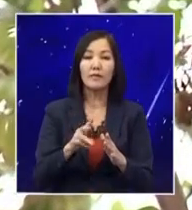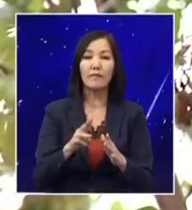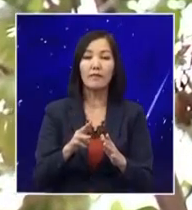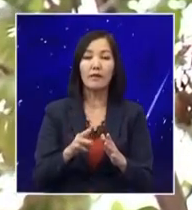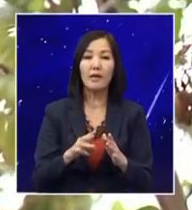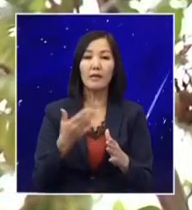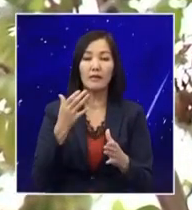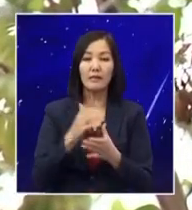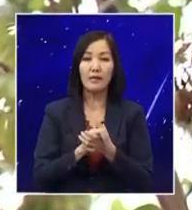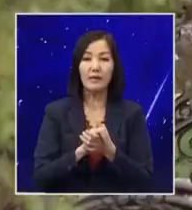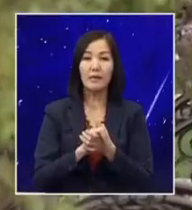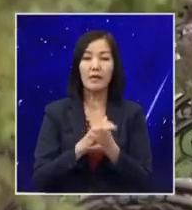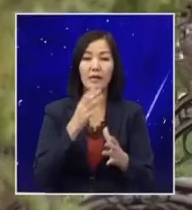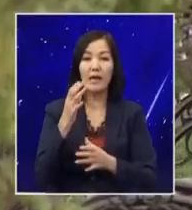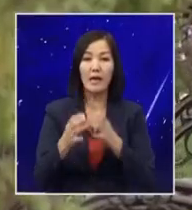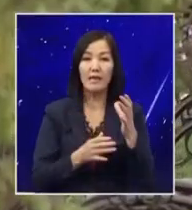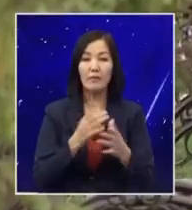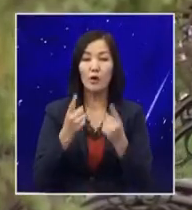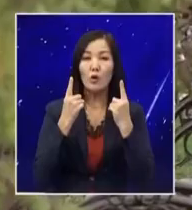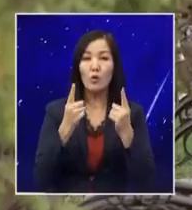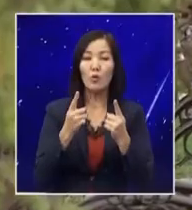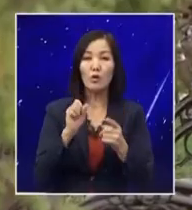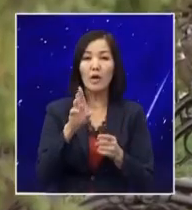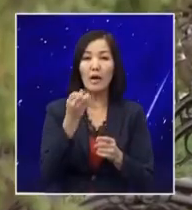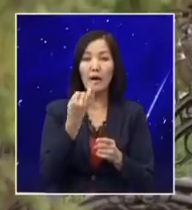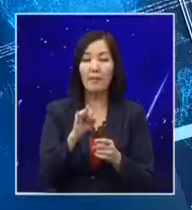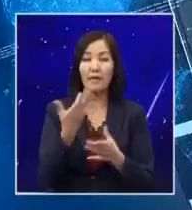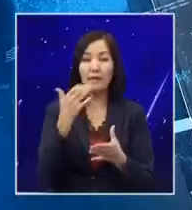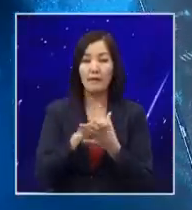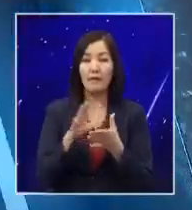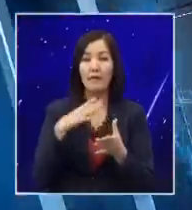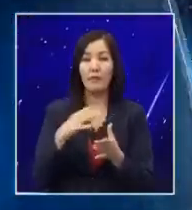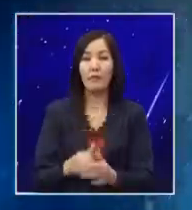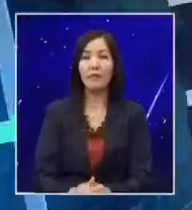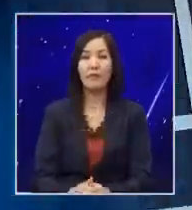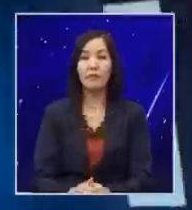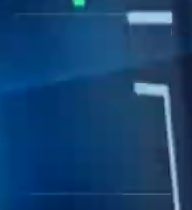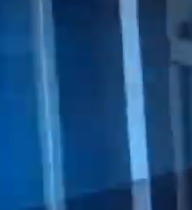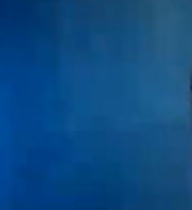болса, Данабайдың әдеби тұлғасын елесінде қалдырған жазушы Әуезов болатын.